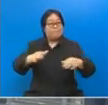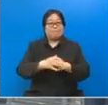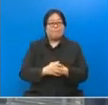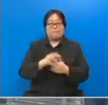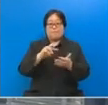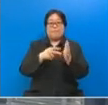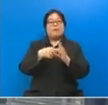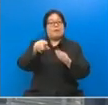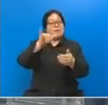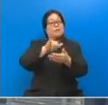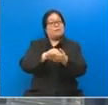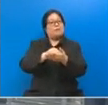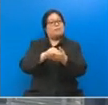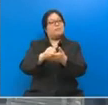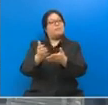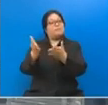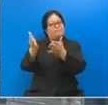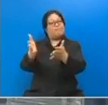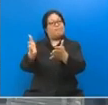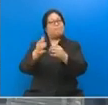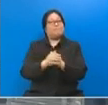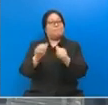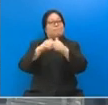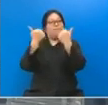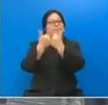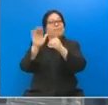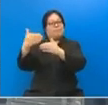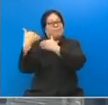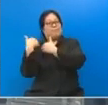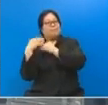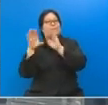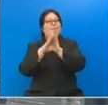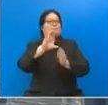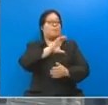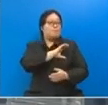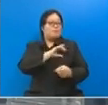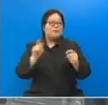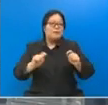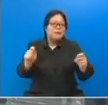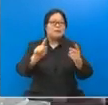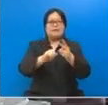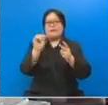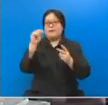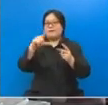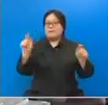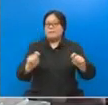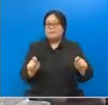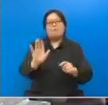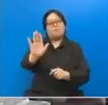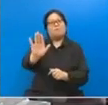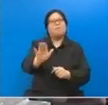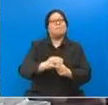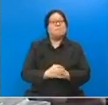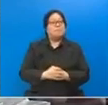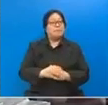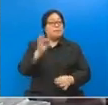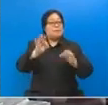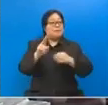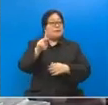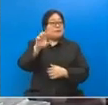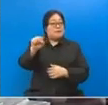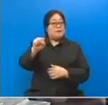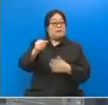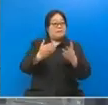banyak maka ini terpulang pada esensi yang ejsj terusnya contohnya pulih dan juga peguam kalau chase diuji di bodi